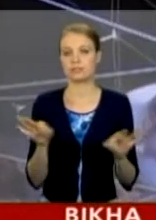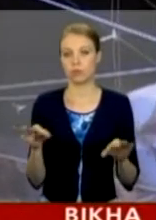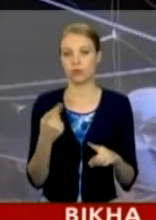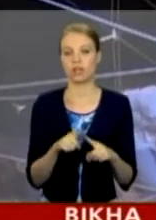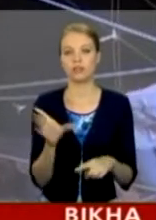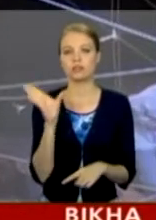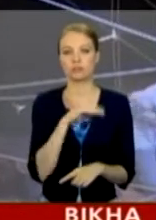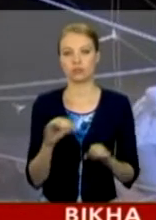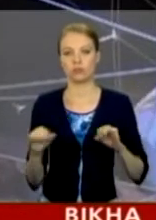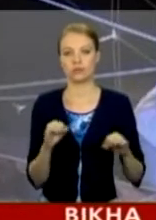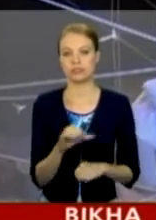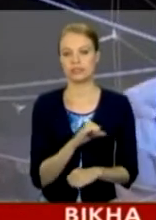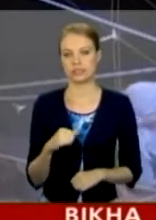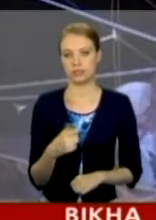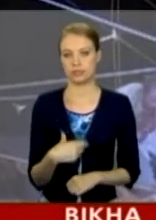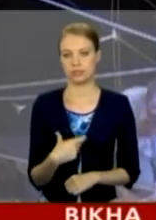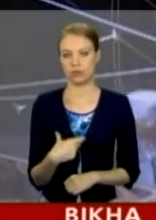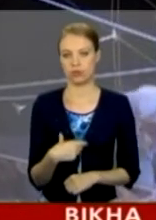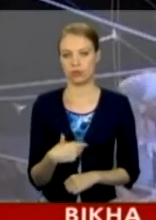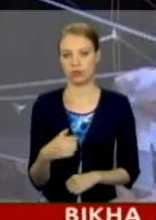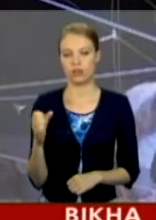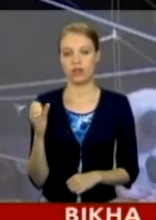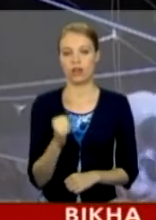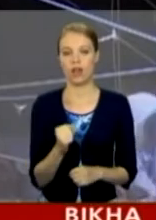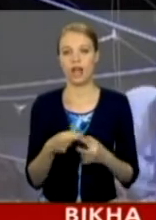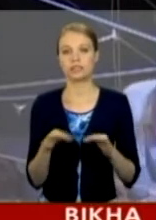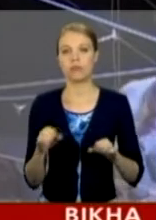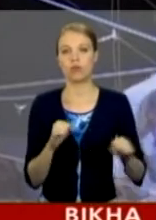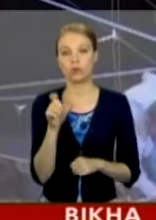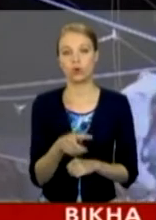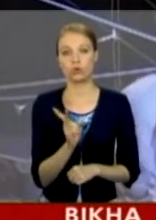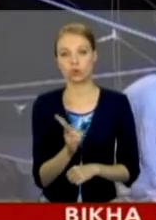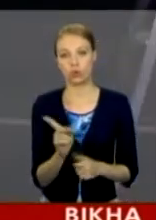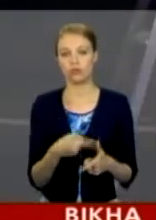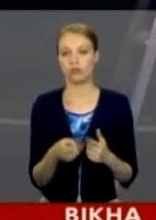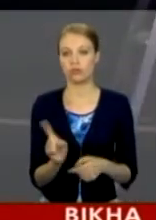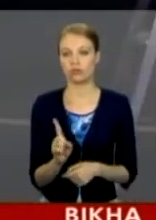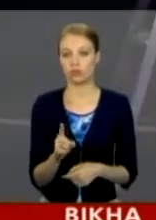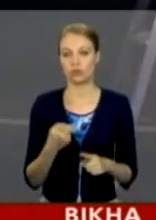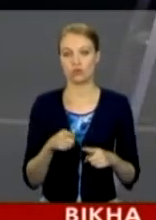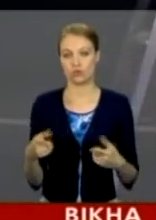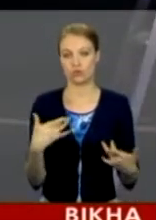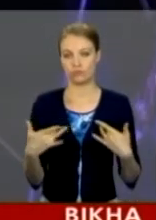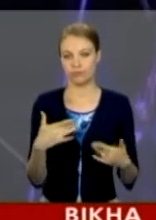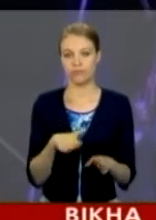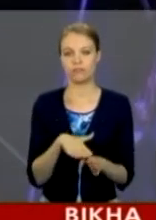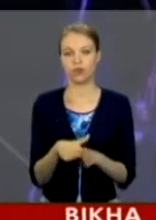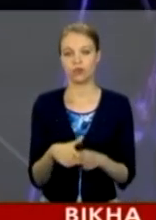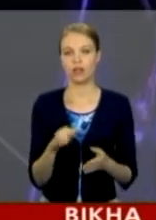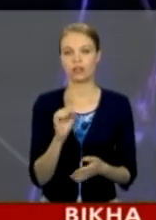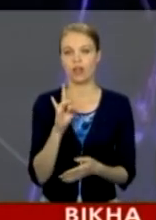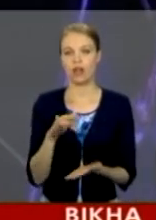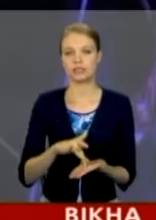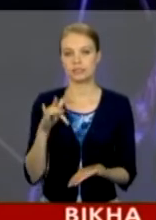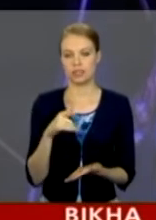способність розпоряджатися самим собою. А тобою всегда розпоряджається хтось або щось. Цю драму «Емігранти» у виконанні арт-центру